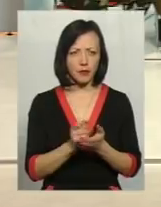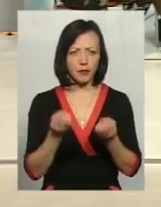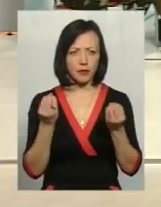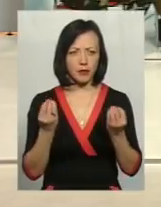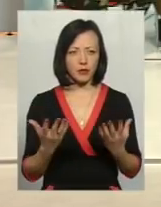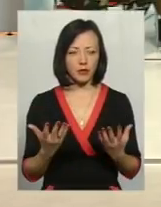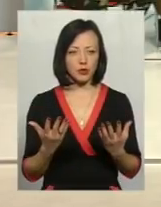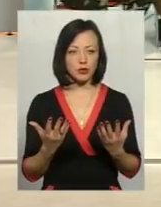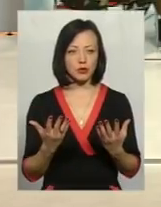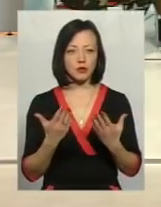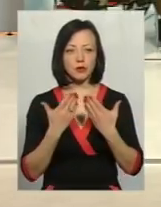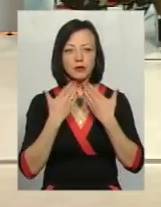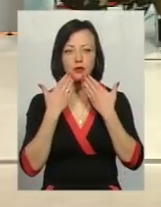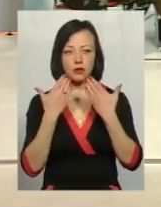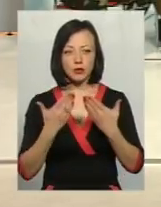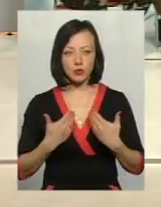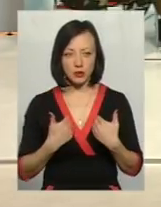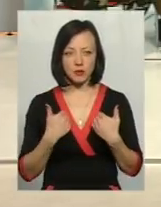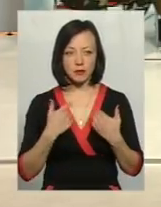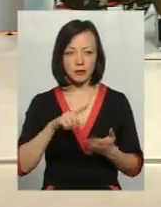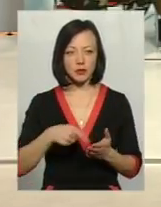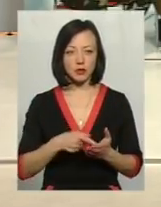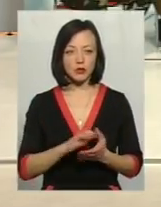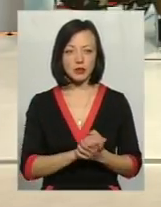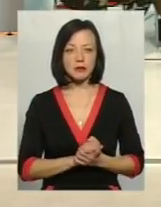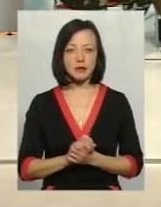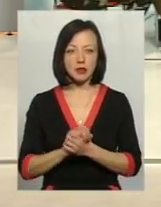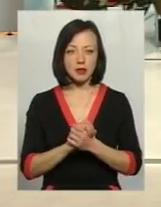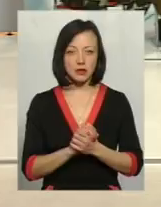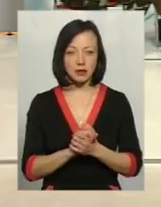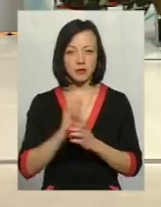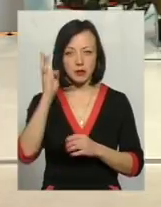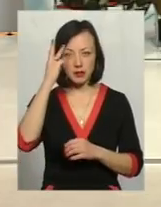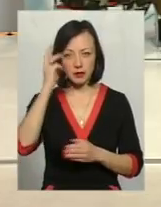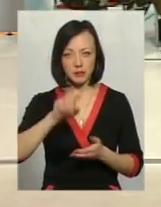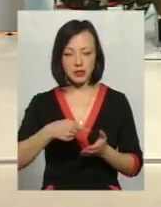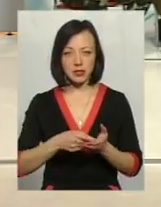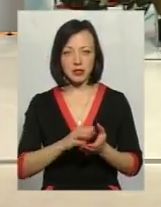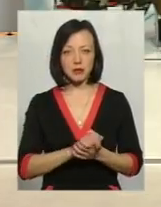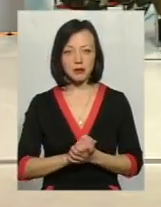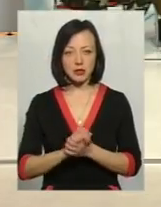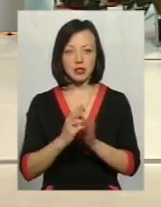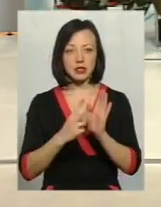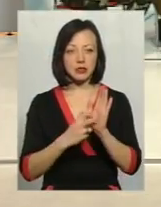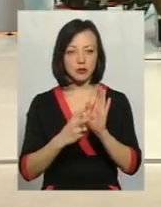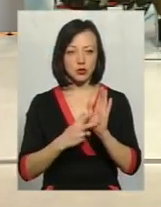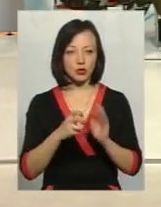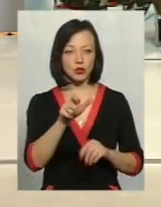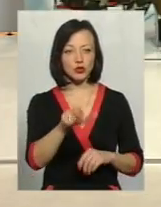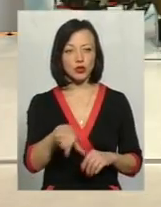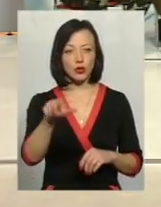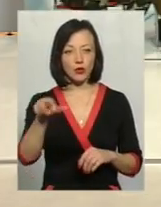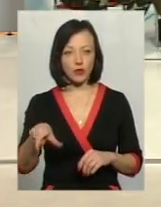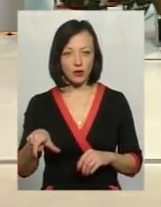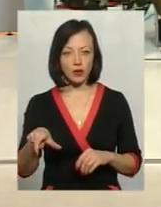треба звернутися в міську спілку. До нас хай звернуться. Міську спілку в спілці, в Хмельницькій міській спілці майже 700 чоловік.